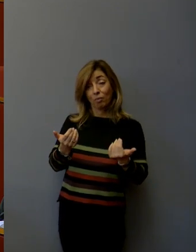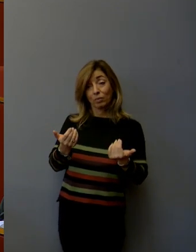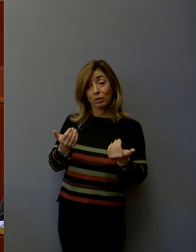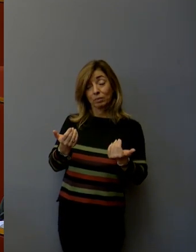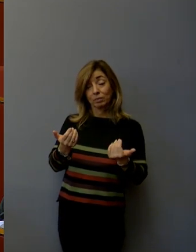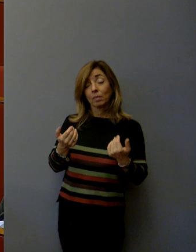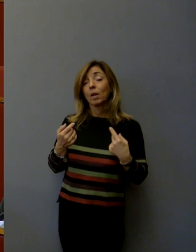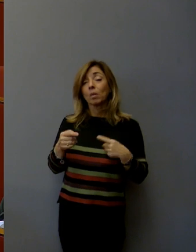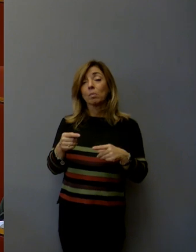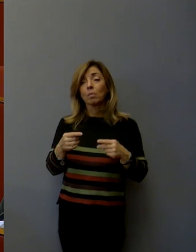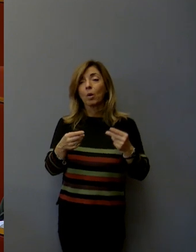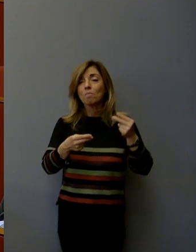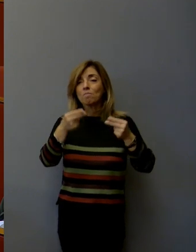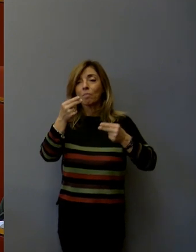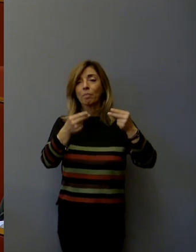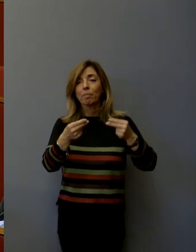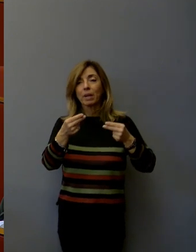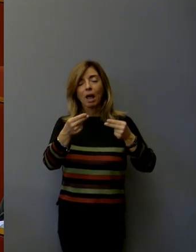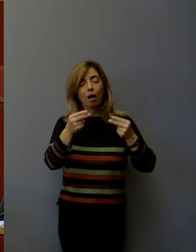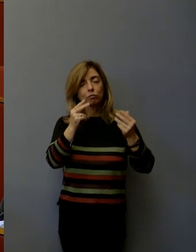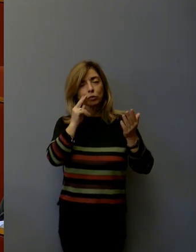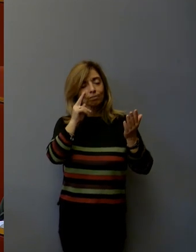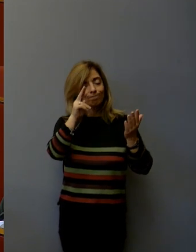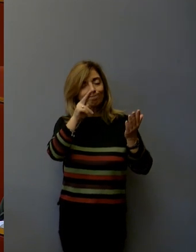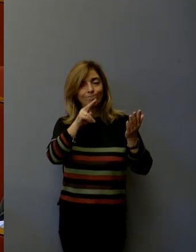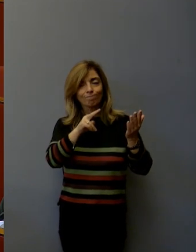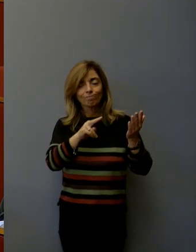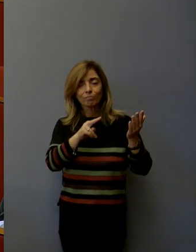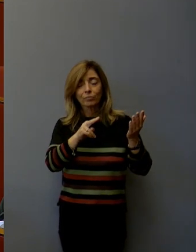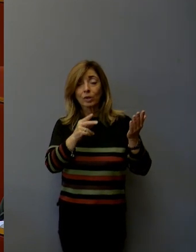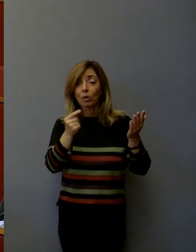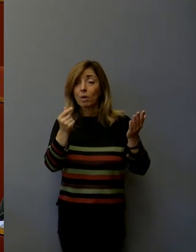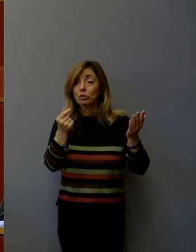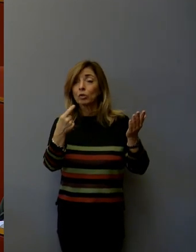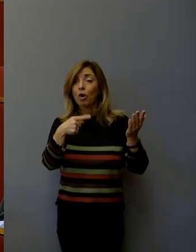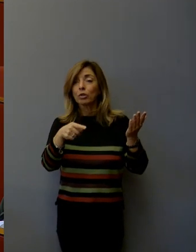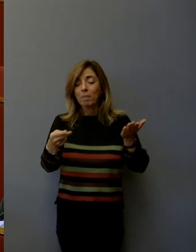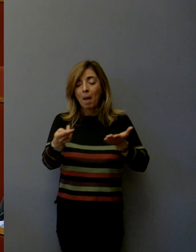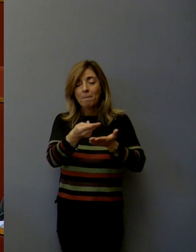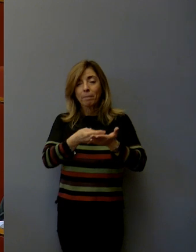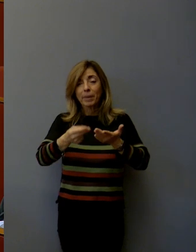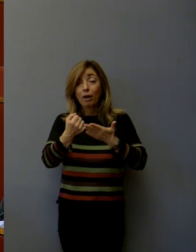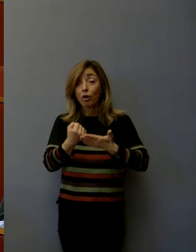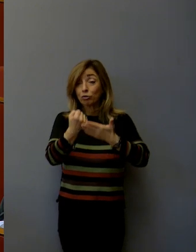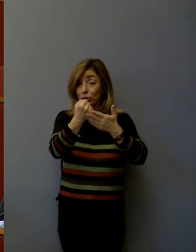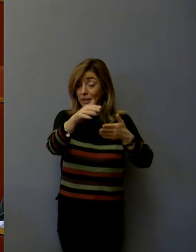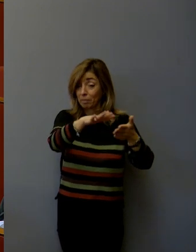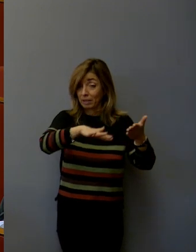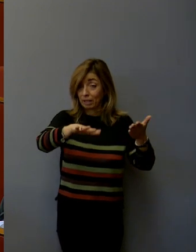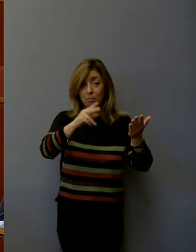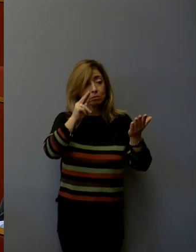bilancio per un piano di sostenibilità di questo spazio e non lo trovo Allora